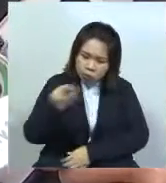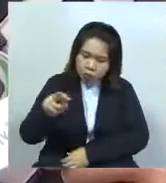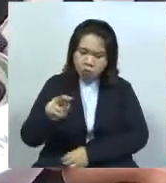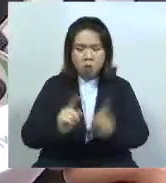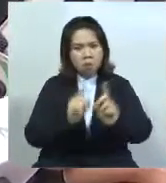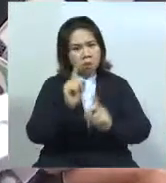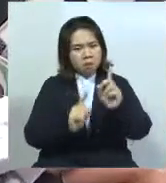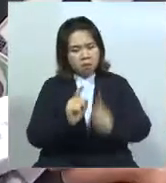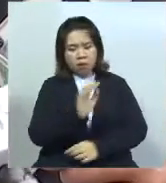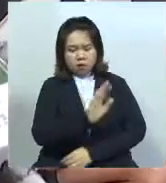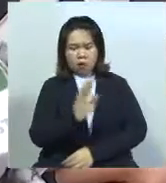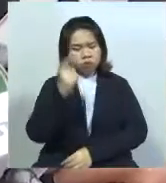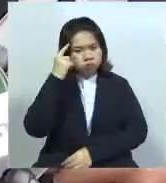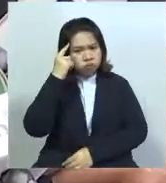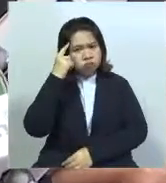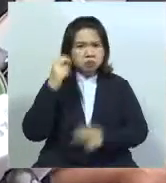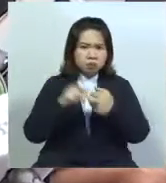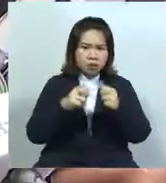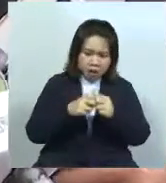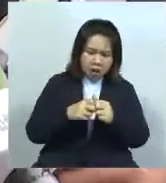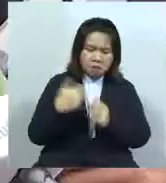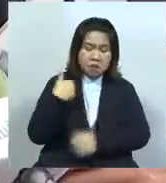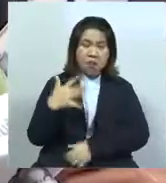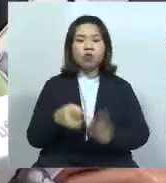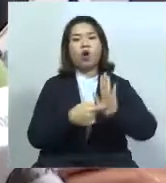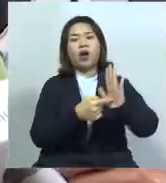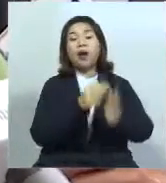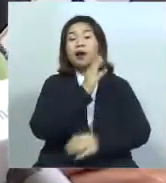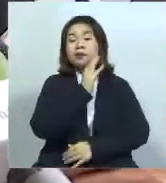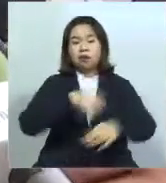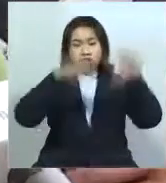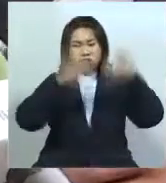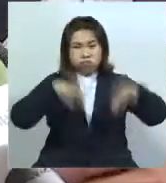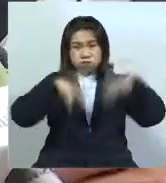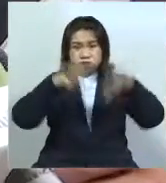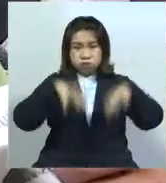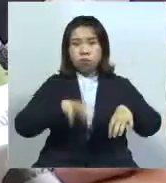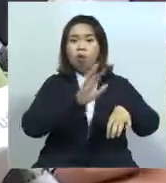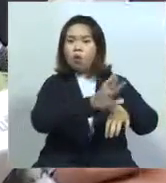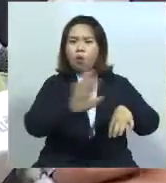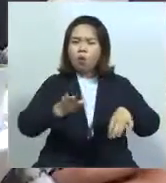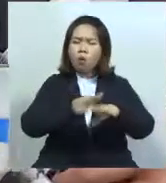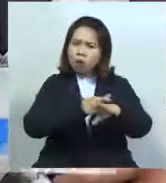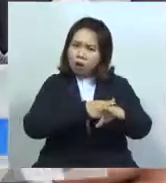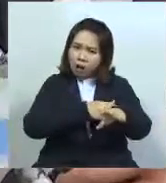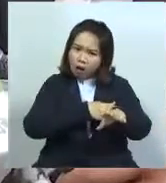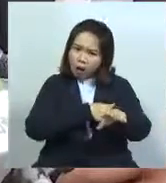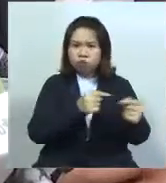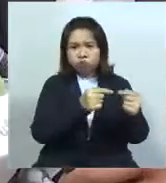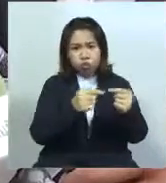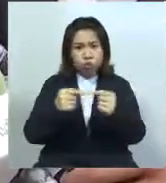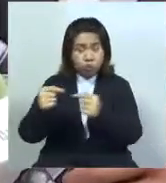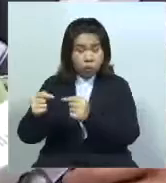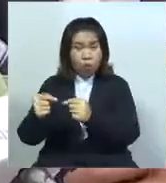มินสถานการณ์ในพื้นที่นะครับผมยกตัวอย่างว่าถ้ามีการฝนตกหนักในพื้นที่เป็นระยะเวลานานติดต่อกัน